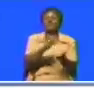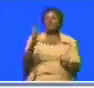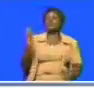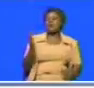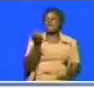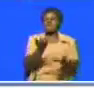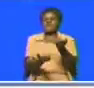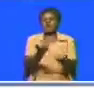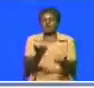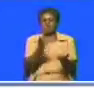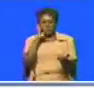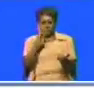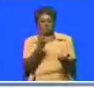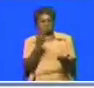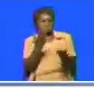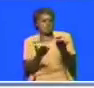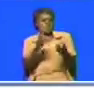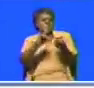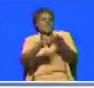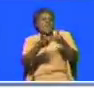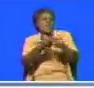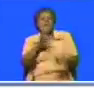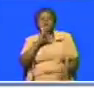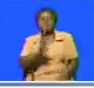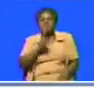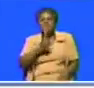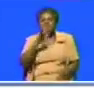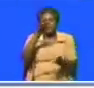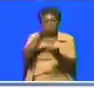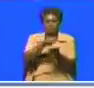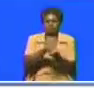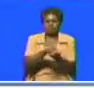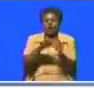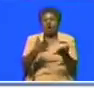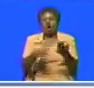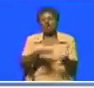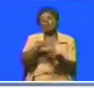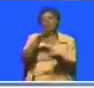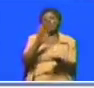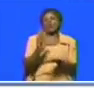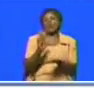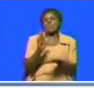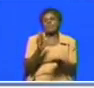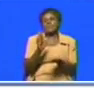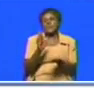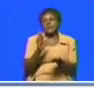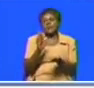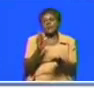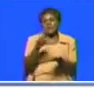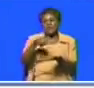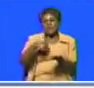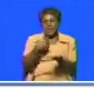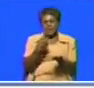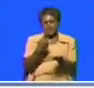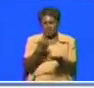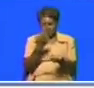Tufanye tathmini nyingine na tuone kwamba labda kile kiwango cha vitisho kimeteremka chini ama kimeongezeka. Kwa hivyo ile tathmini ambayo tunafanya ya pili